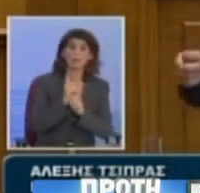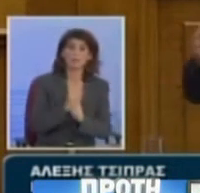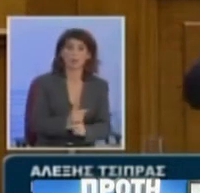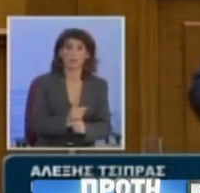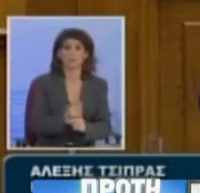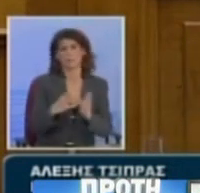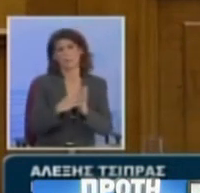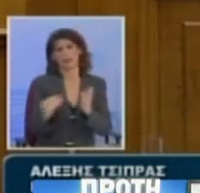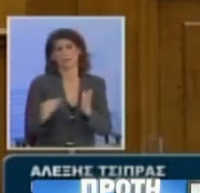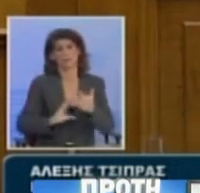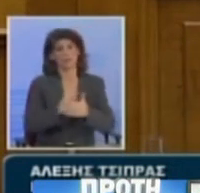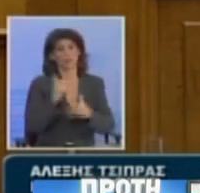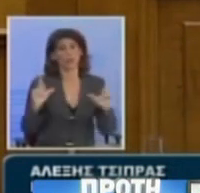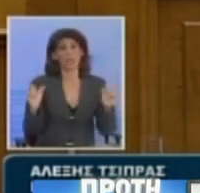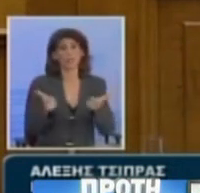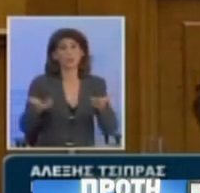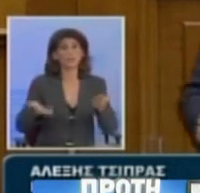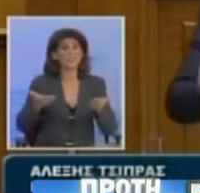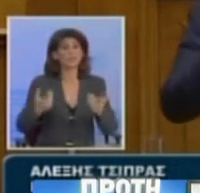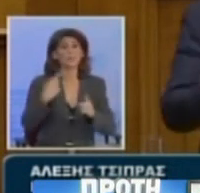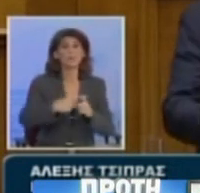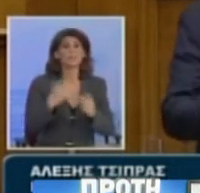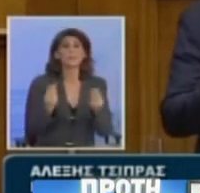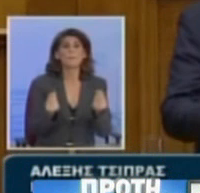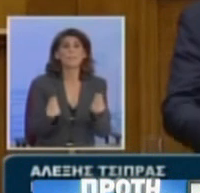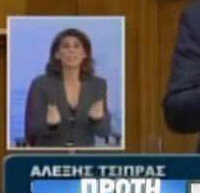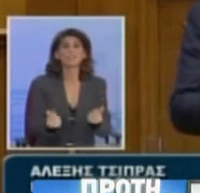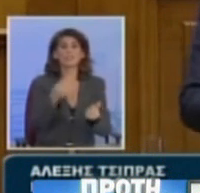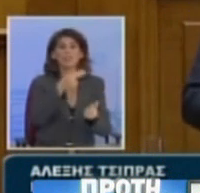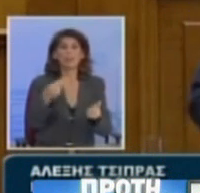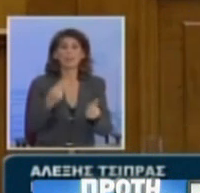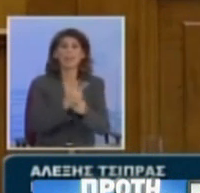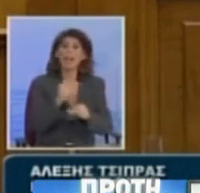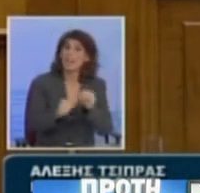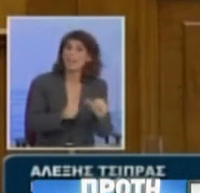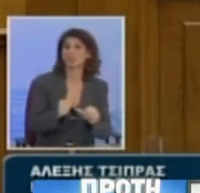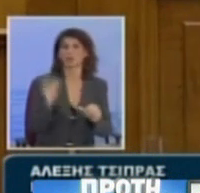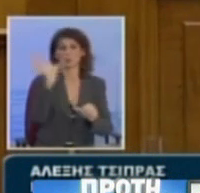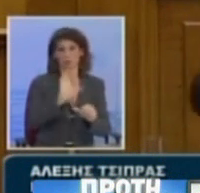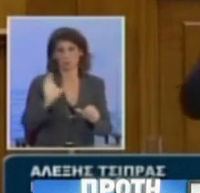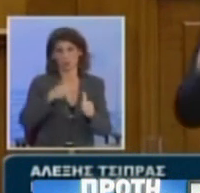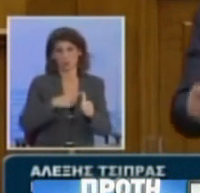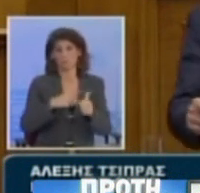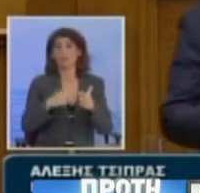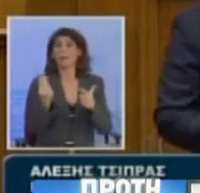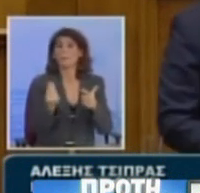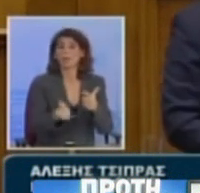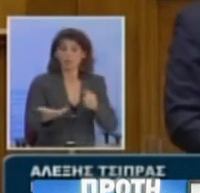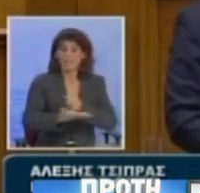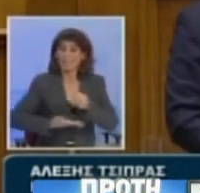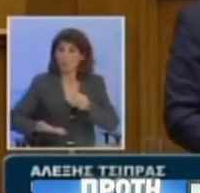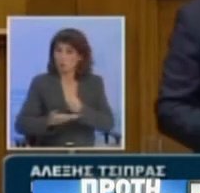Συγκεκριμένα παραδείγματα βελτίωσης εθνικού συγκριτικού πλεονεκτήματος είναι ο ποιοτικός θεματικός εναλλακτικός τουρισμός, η ποιοτική